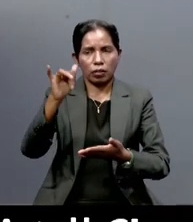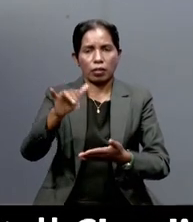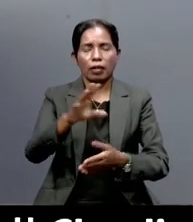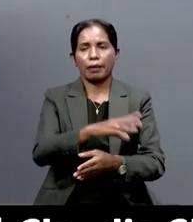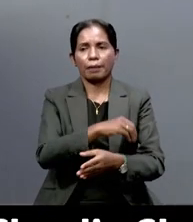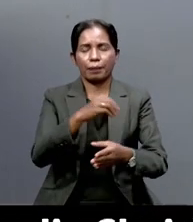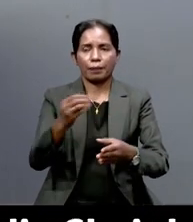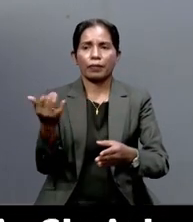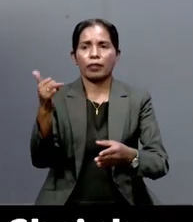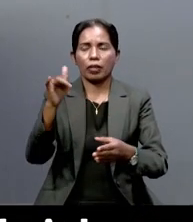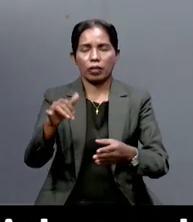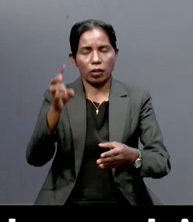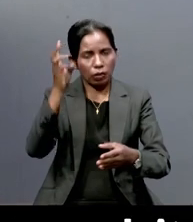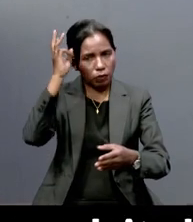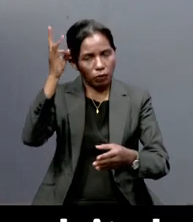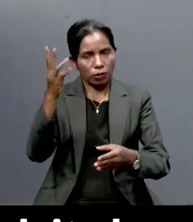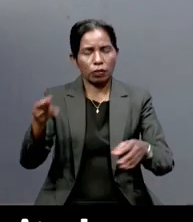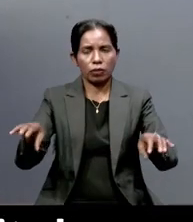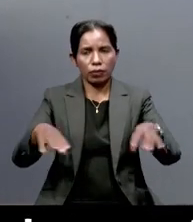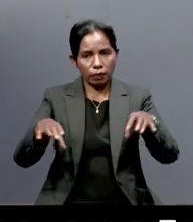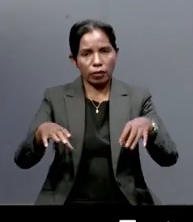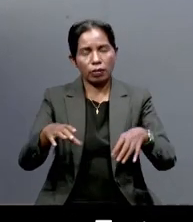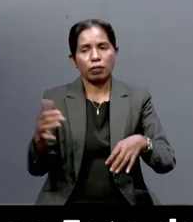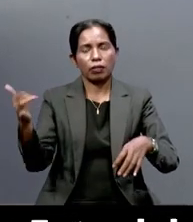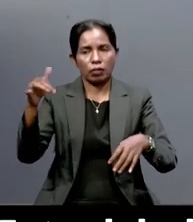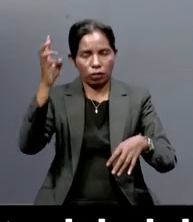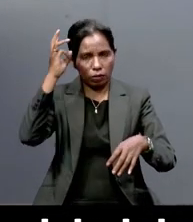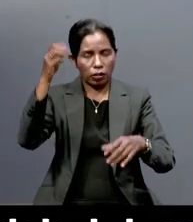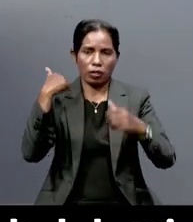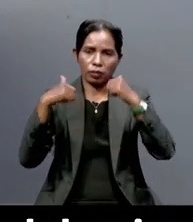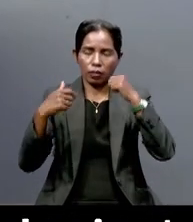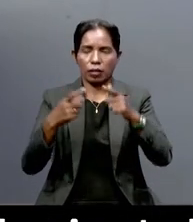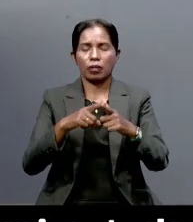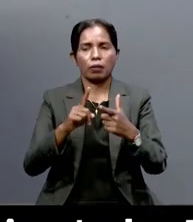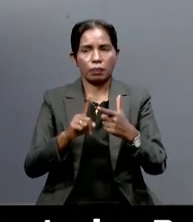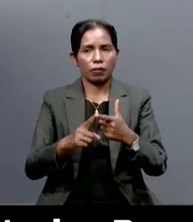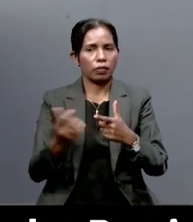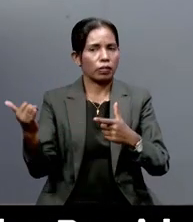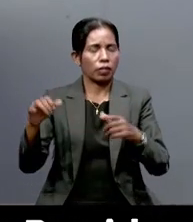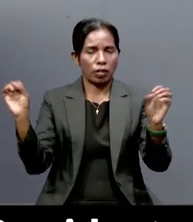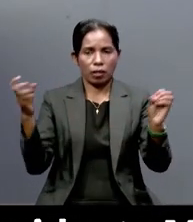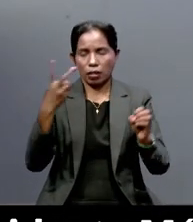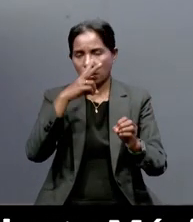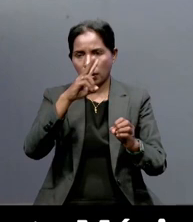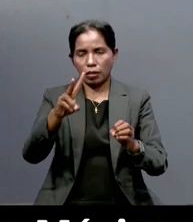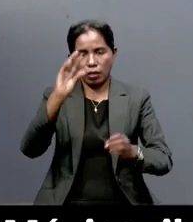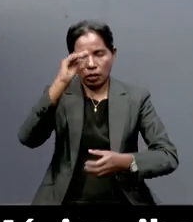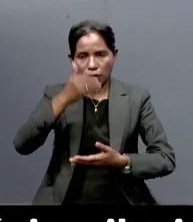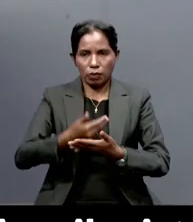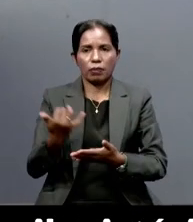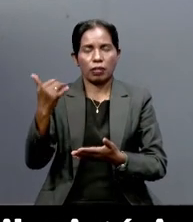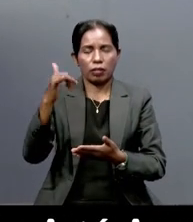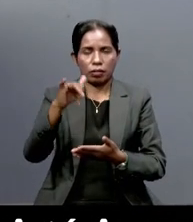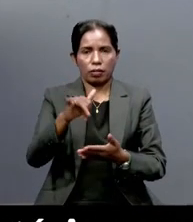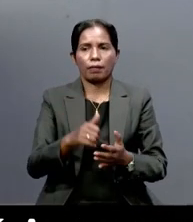sira, sira preocupa ho servisu, sira preocupa ho aktividade, depois sira la controla, ser ne uang, ser ne